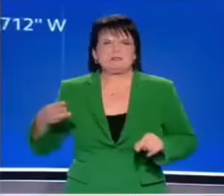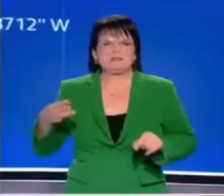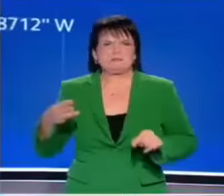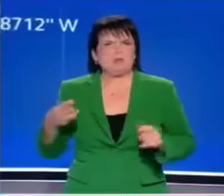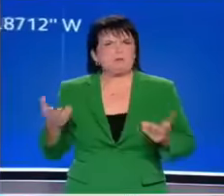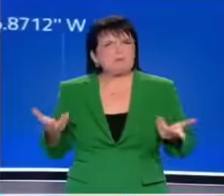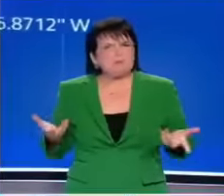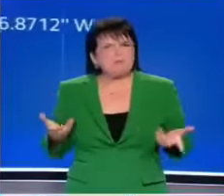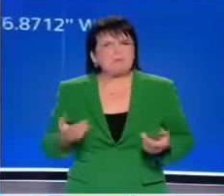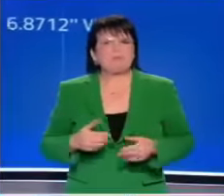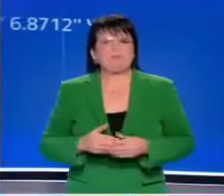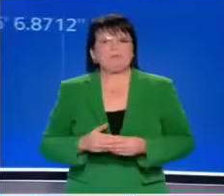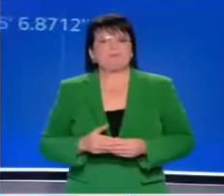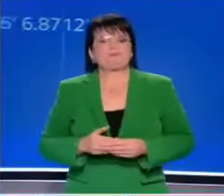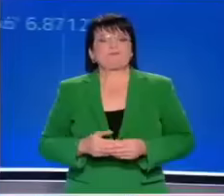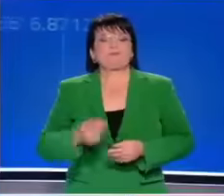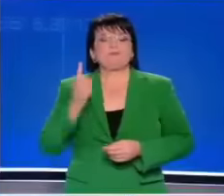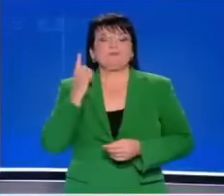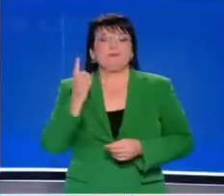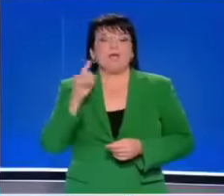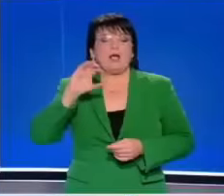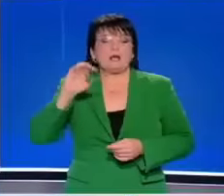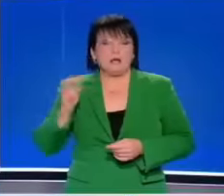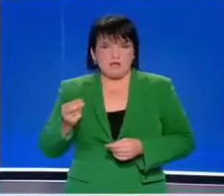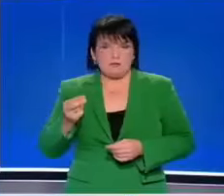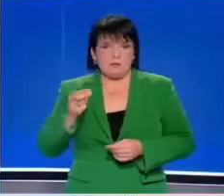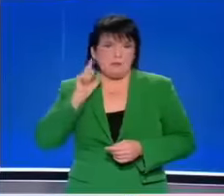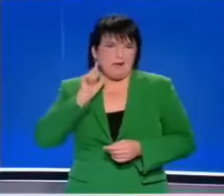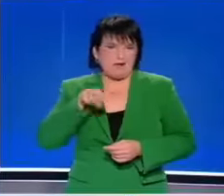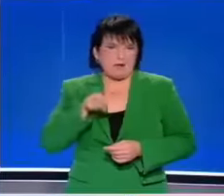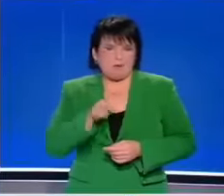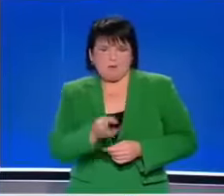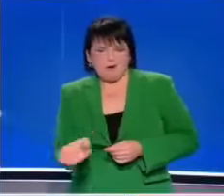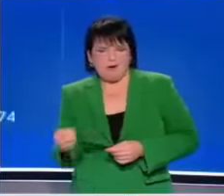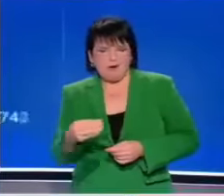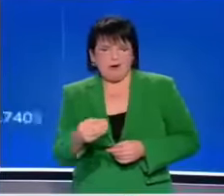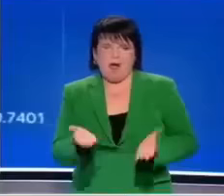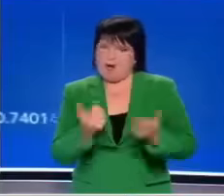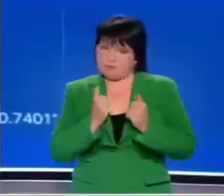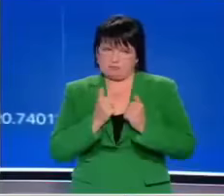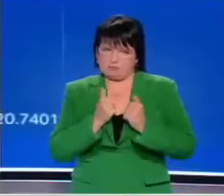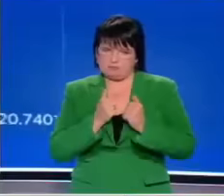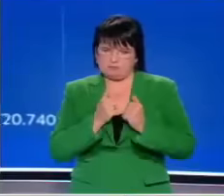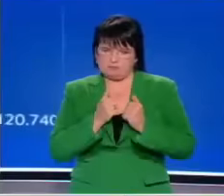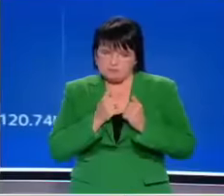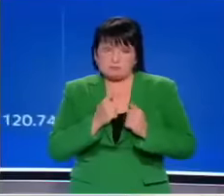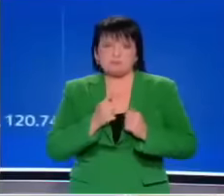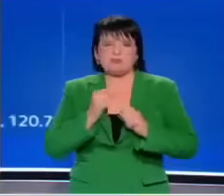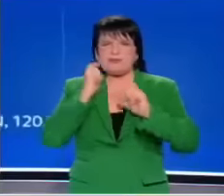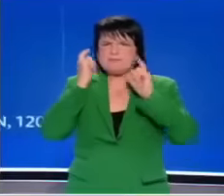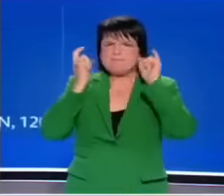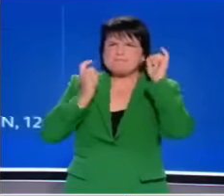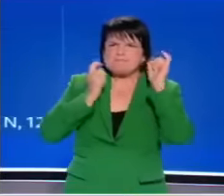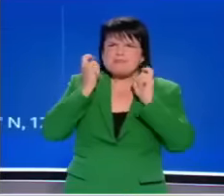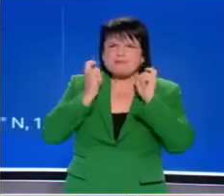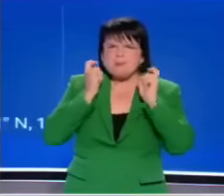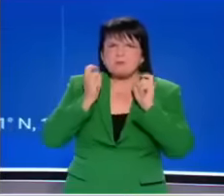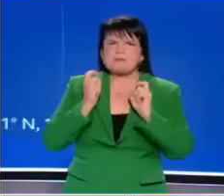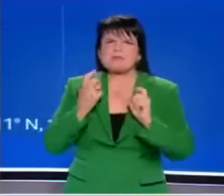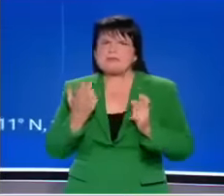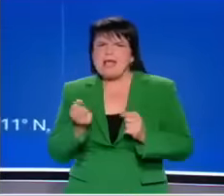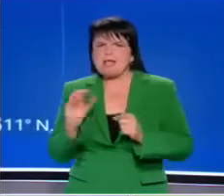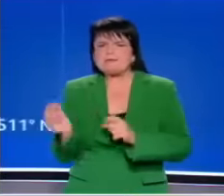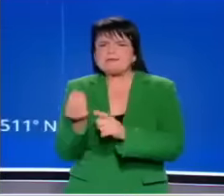πάρει ούτε 1 ερώ παράνομα ή υπό υποψία για την